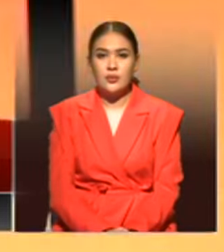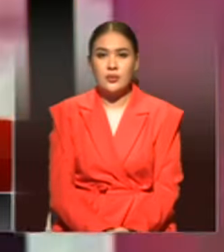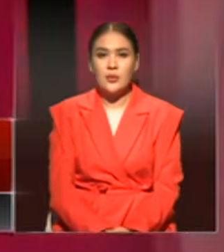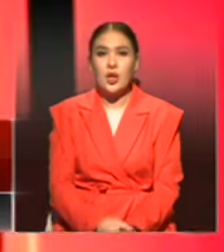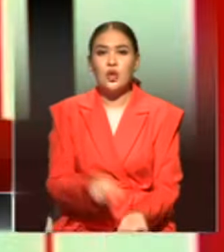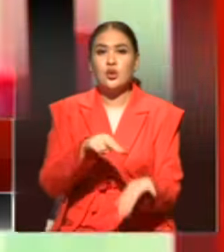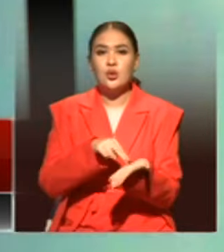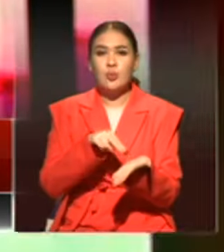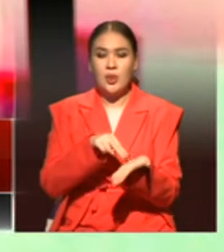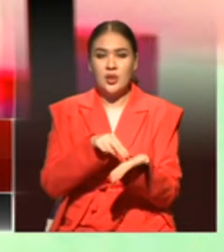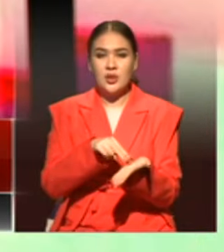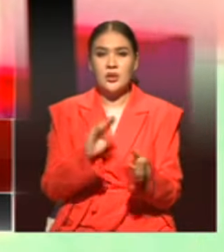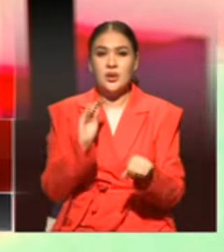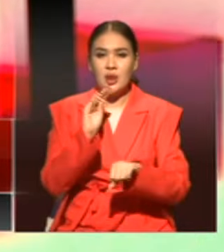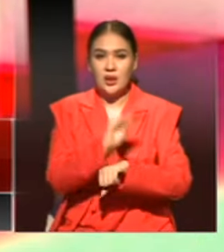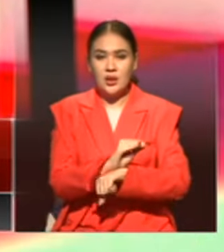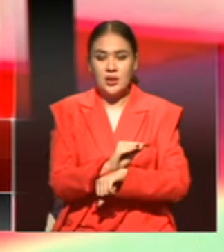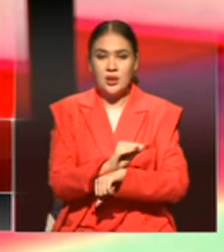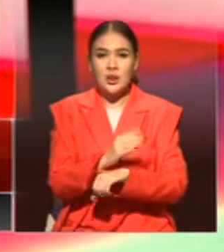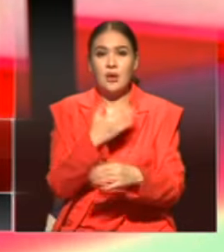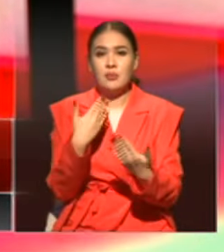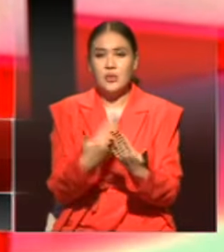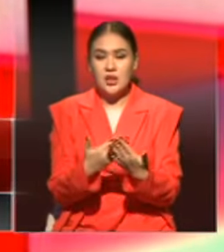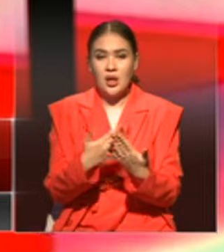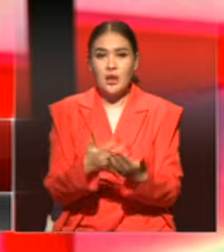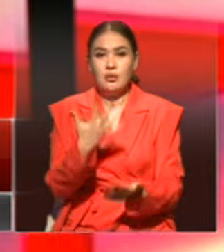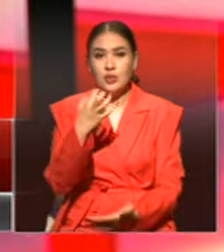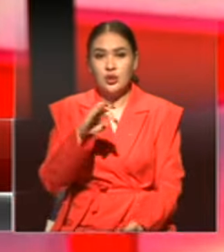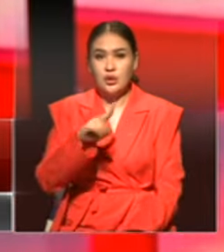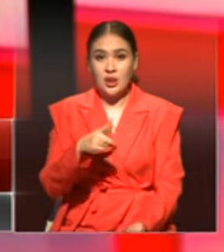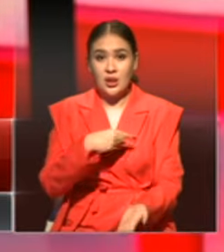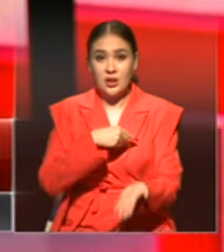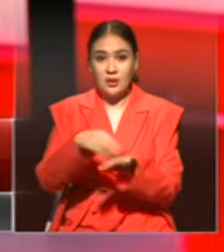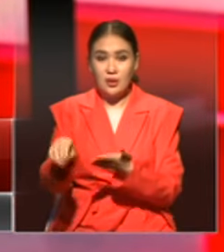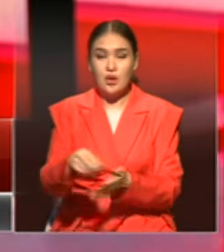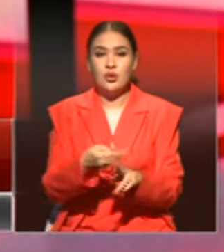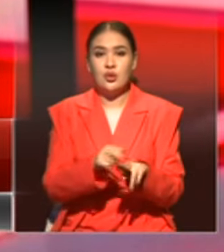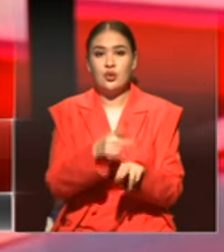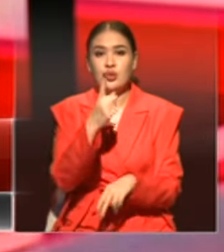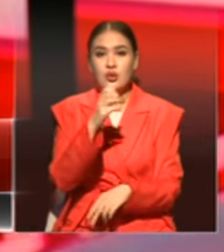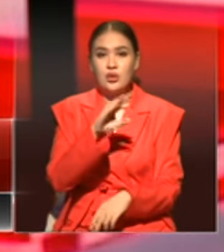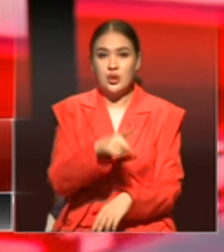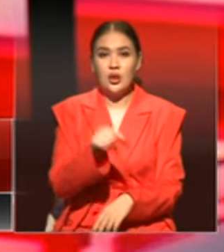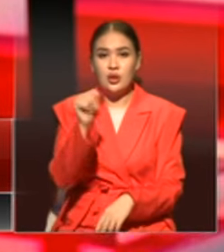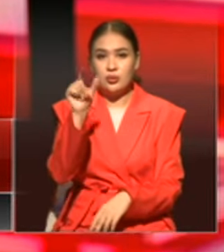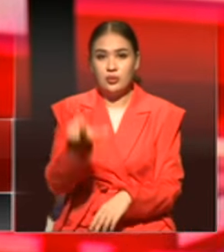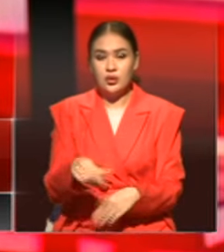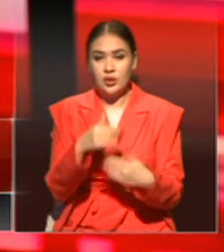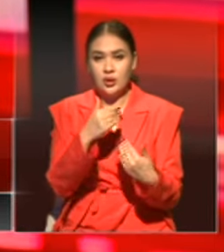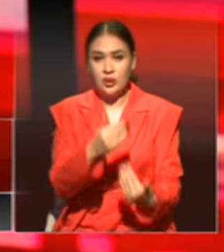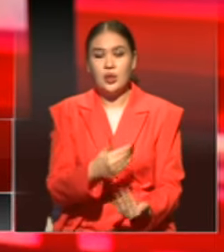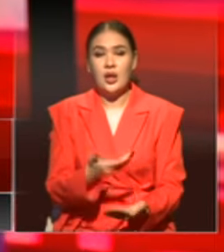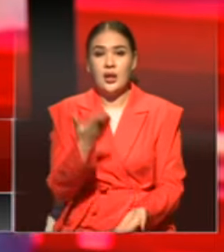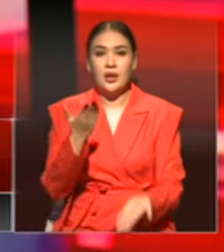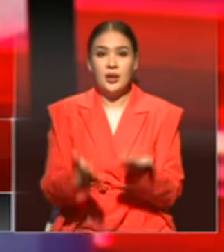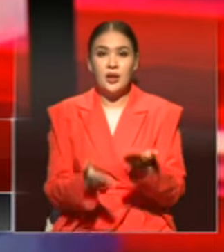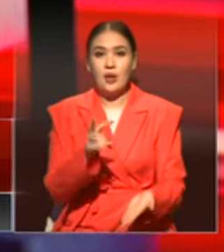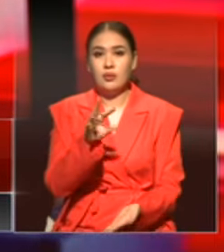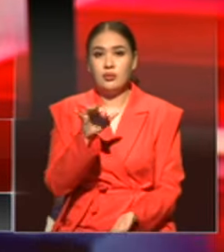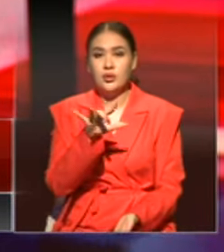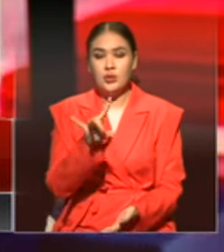сомасын енгізеді. Мысал, қазір 500 теңгеге сатып алсаңыз, соның 100 теңгесі бөтелкенің құны. Егер де сіз оны